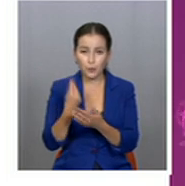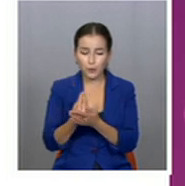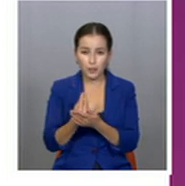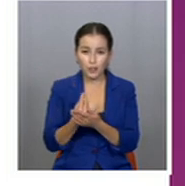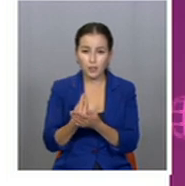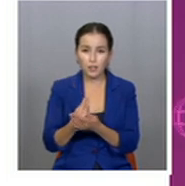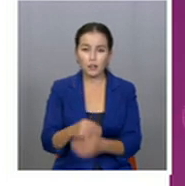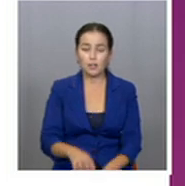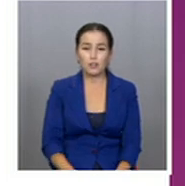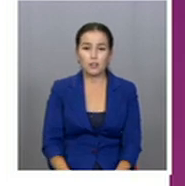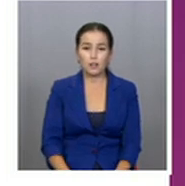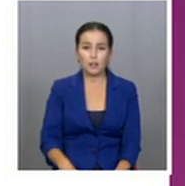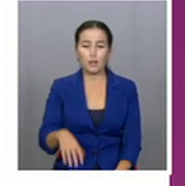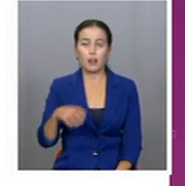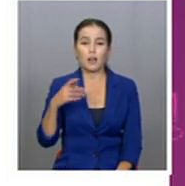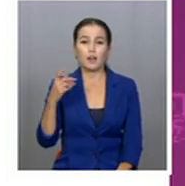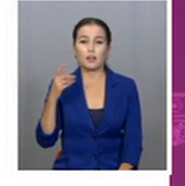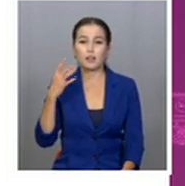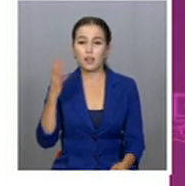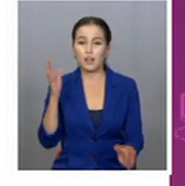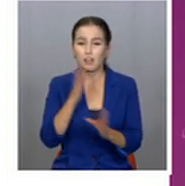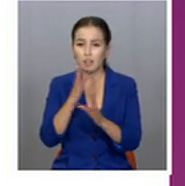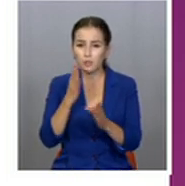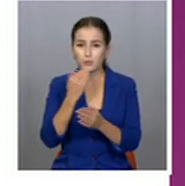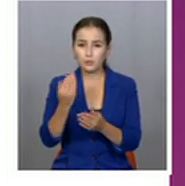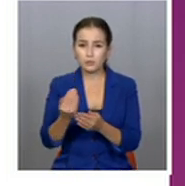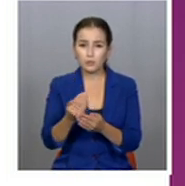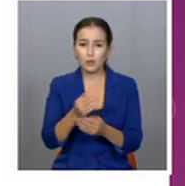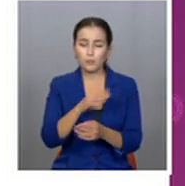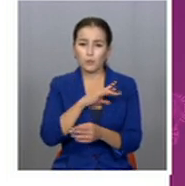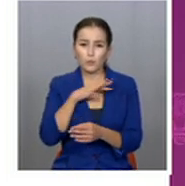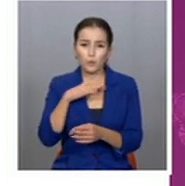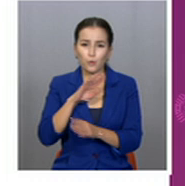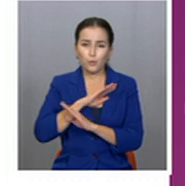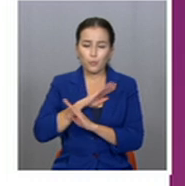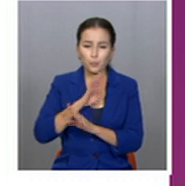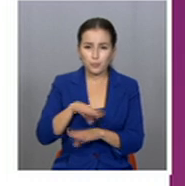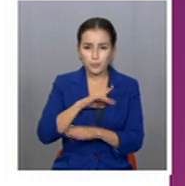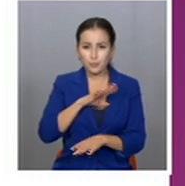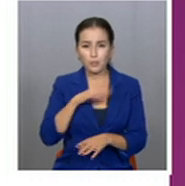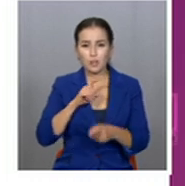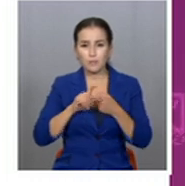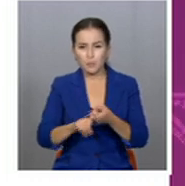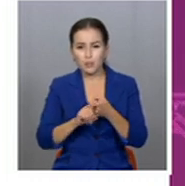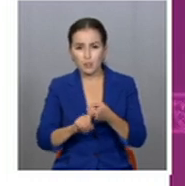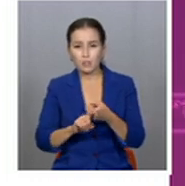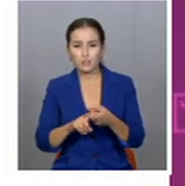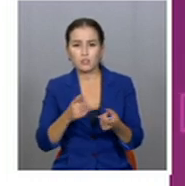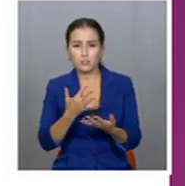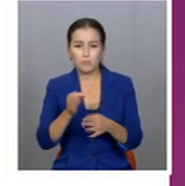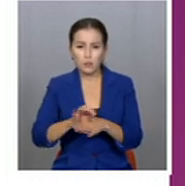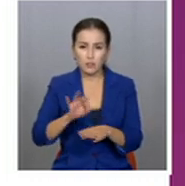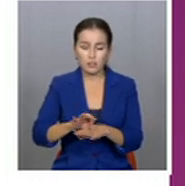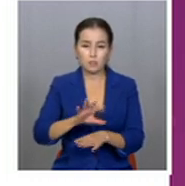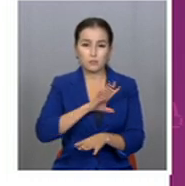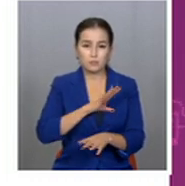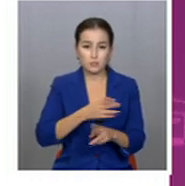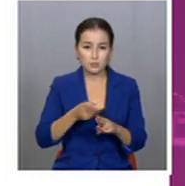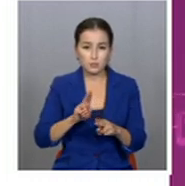әлеуметтік. Экологиялық ол жот, індеттер. Ал әлеуметтік мүлік бөлу,